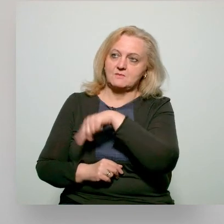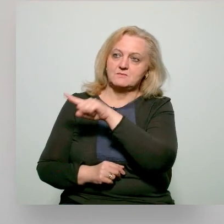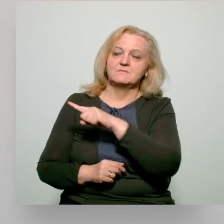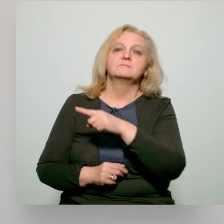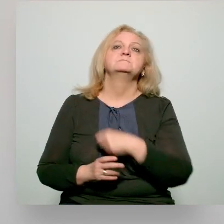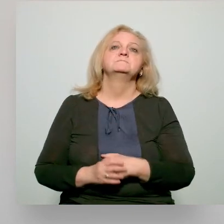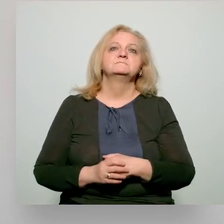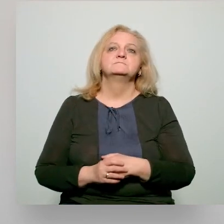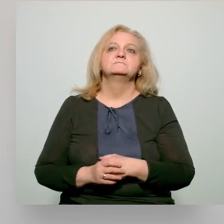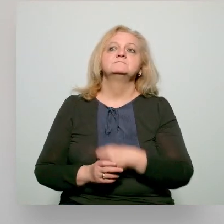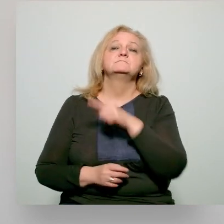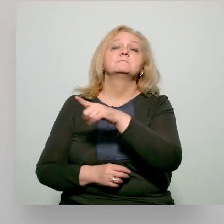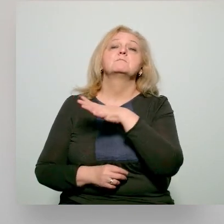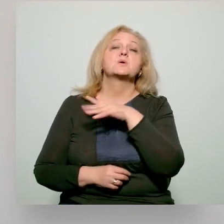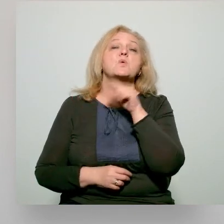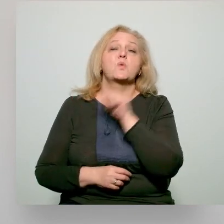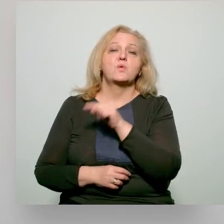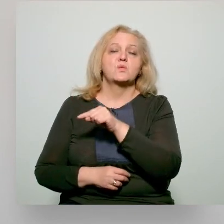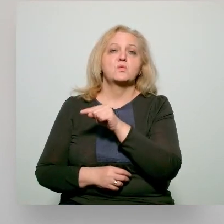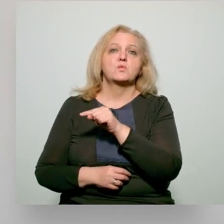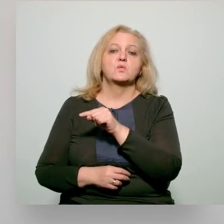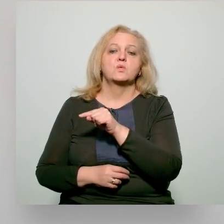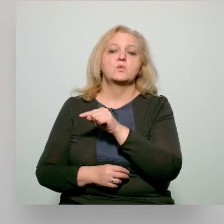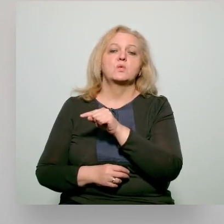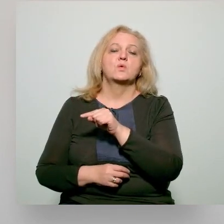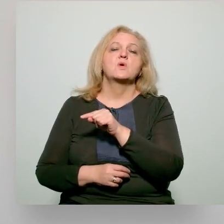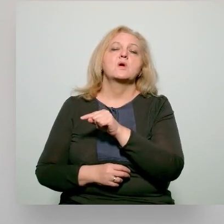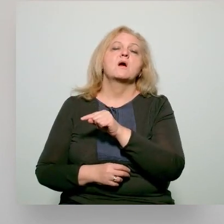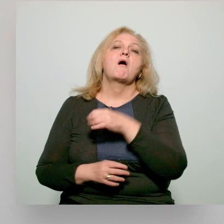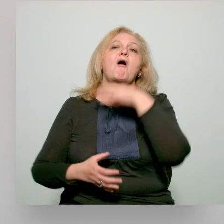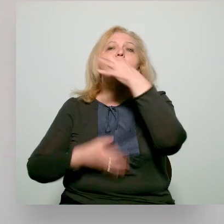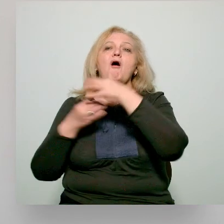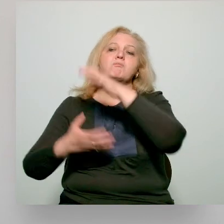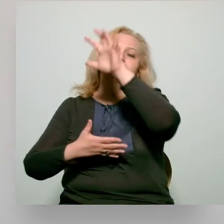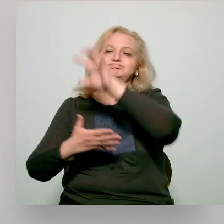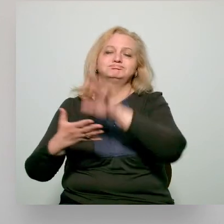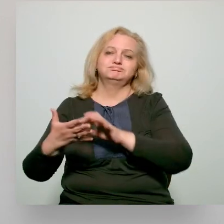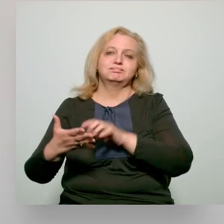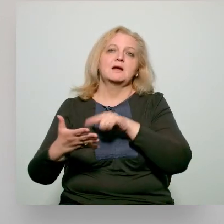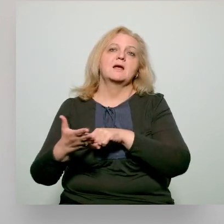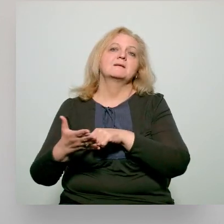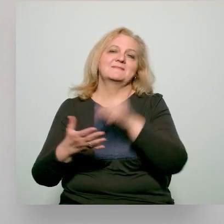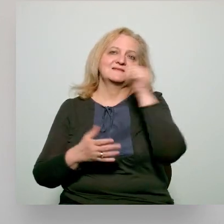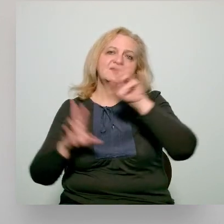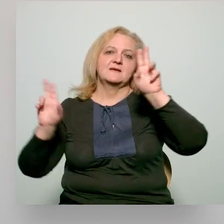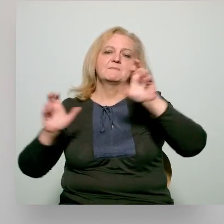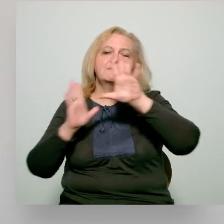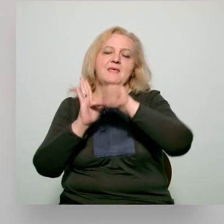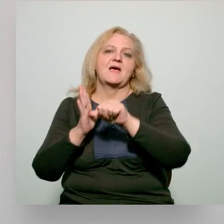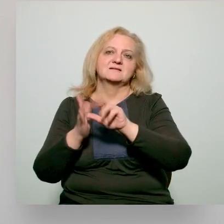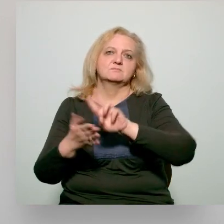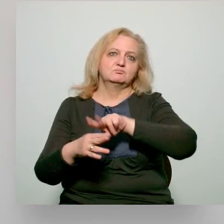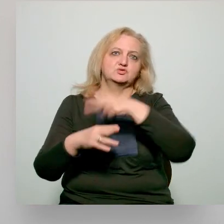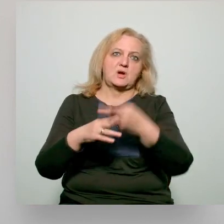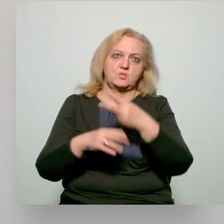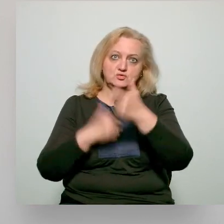wydali tłumaczenie powieści Miasto Pidmohylnego, która została sprzedana w ciągu jednego tygodnia.